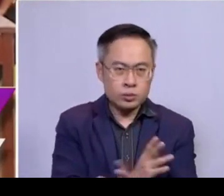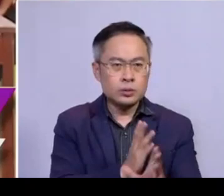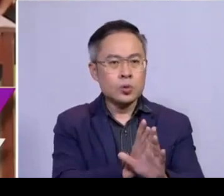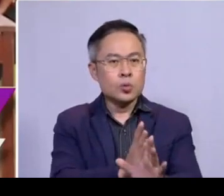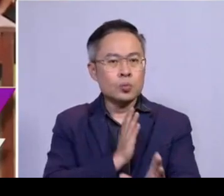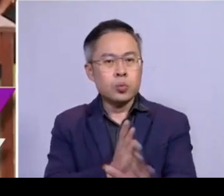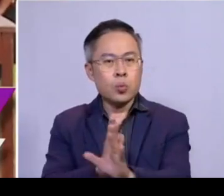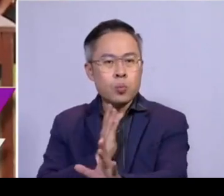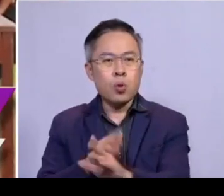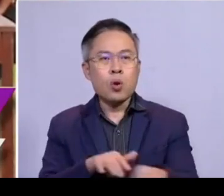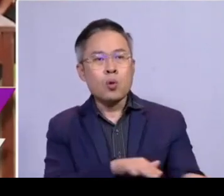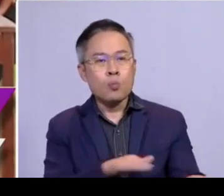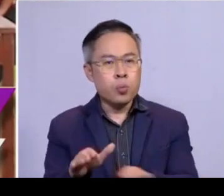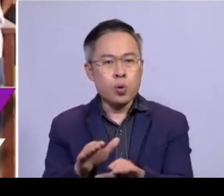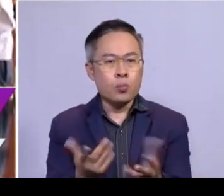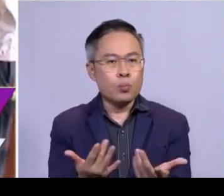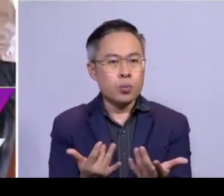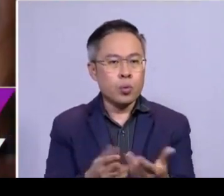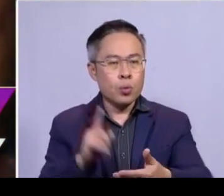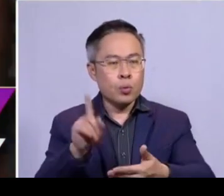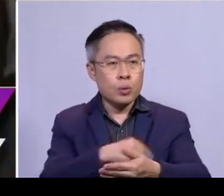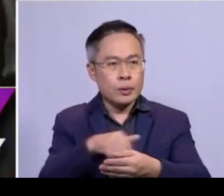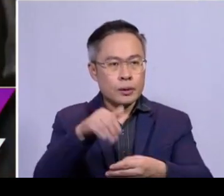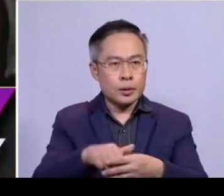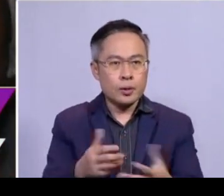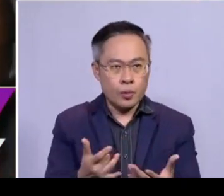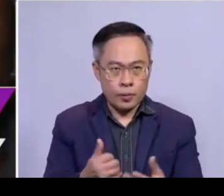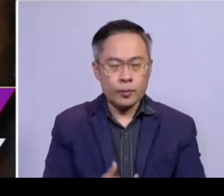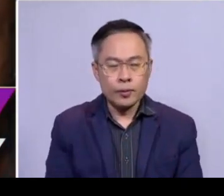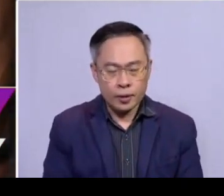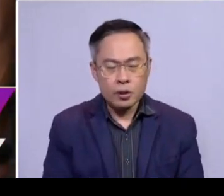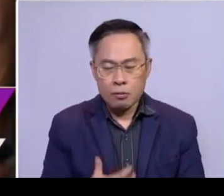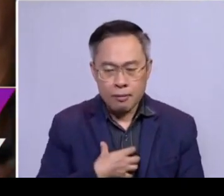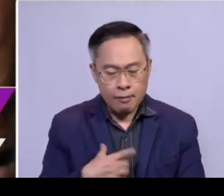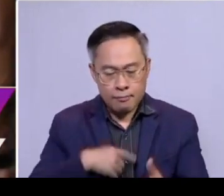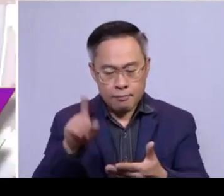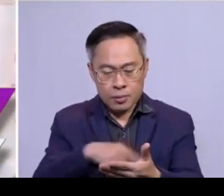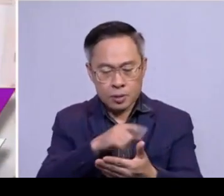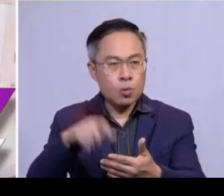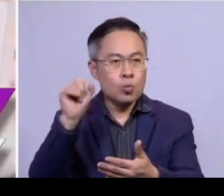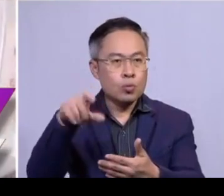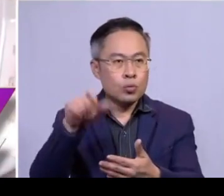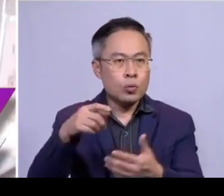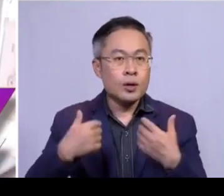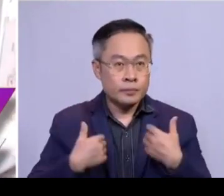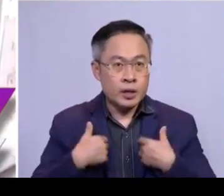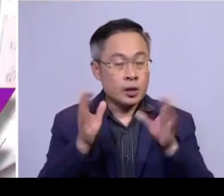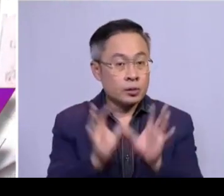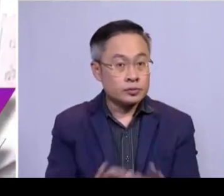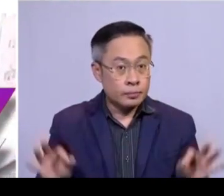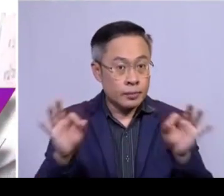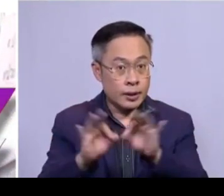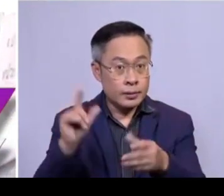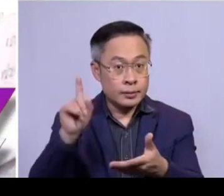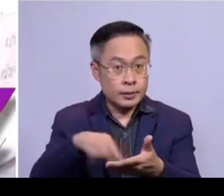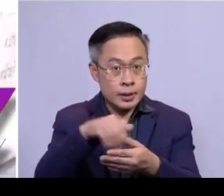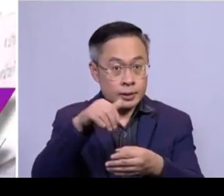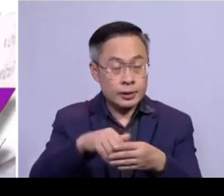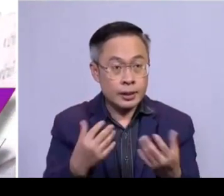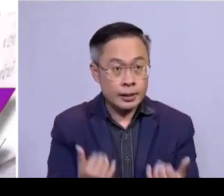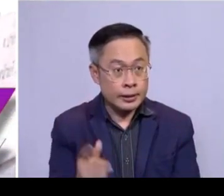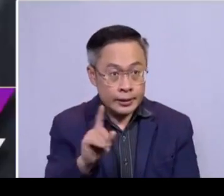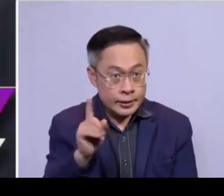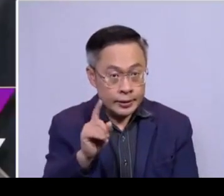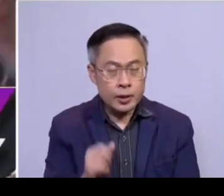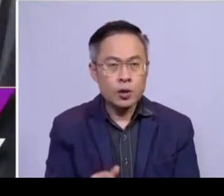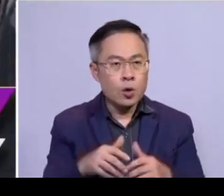าชนจำนวนมากที่ตื่นตัวมารอเข้าแถวเพื่อเข้าคูหาใช้สิทธิ์เลือกตั้งและที่น่าสนใจมากสำหรับการเลือกตั้งในครั้งนี้ค่ะดิฉันสังเกตเห็นว่